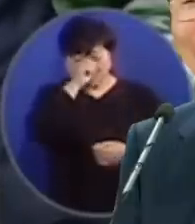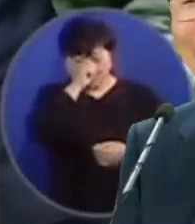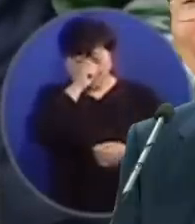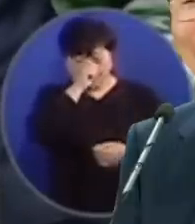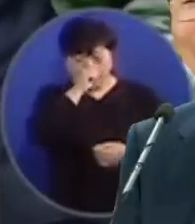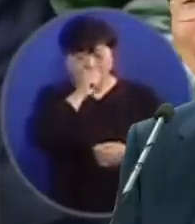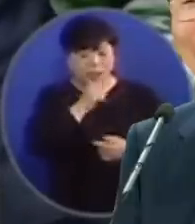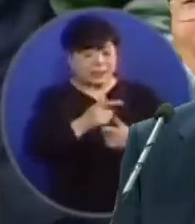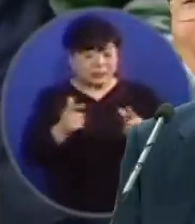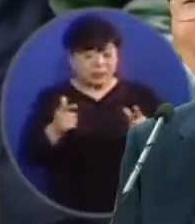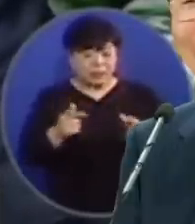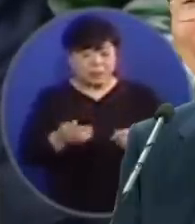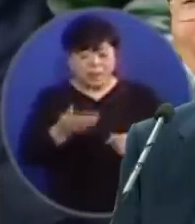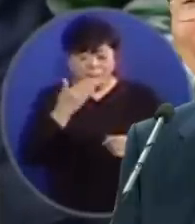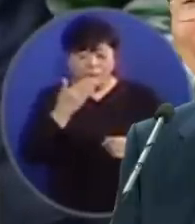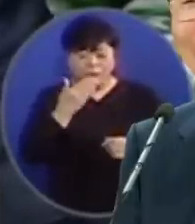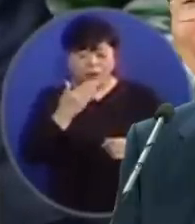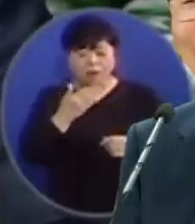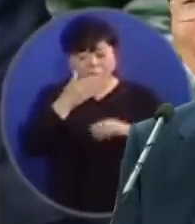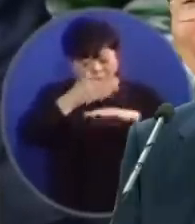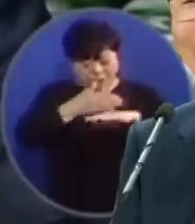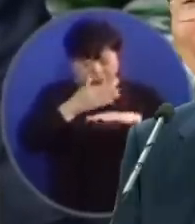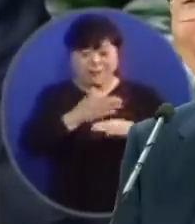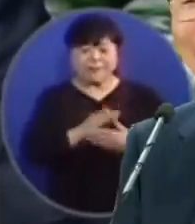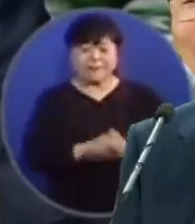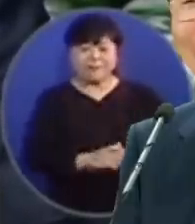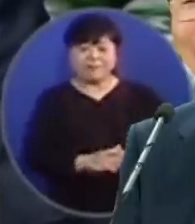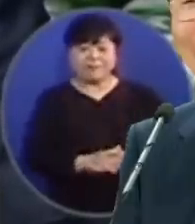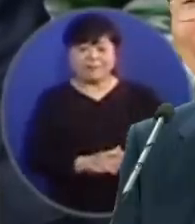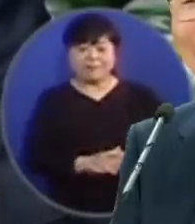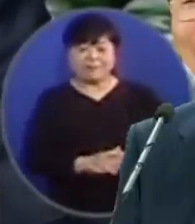못 돼도 밥을 먹을 수 있으니까 감사하잖아요.